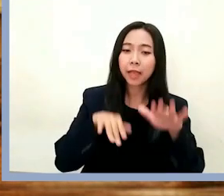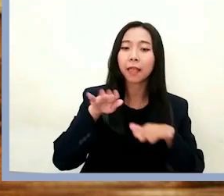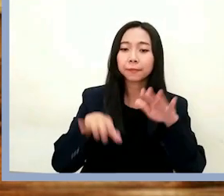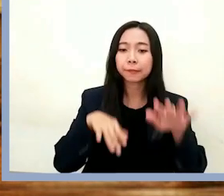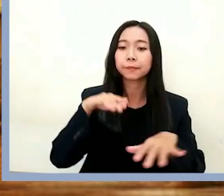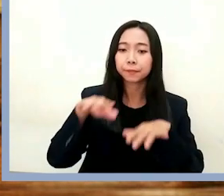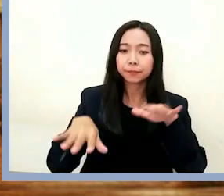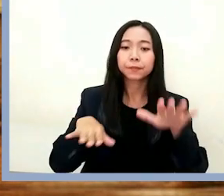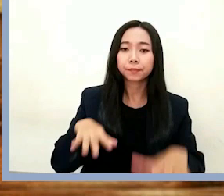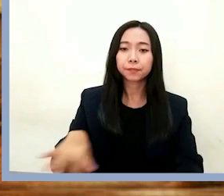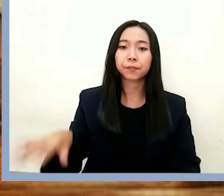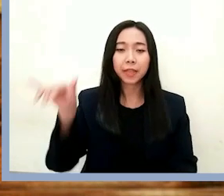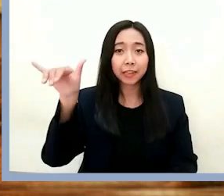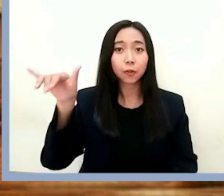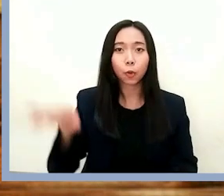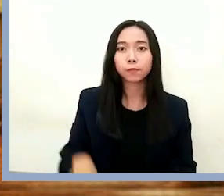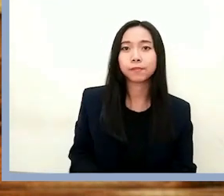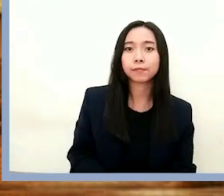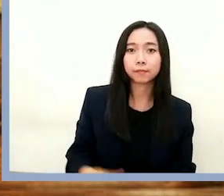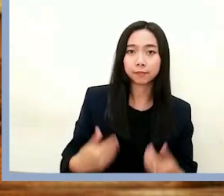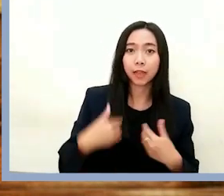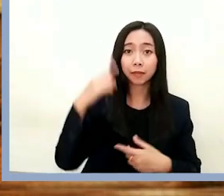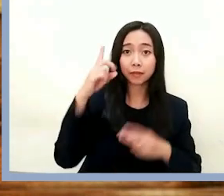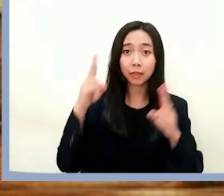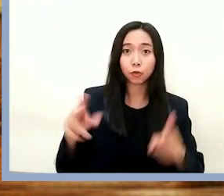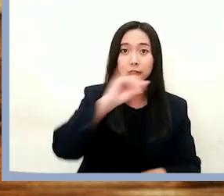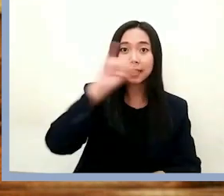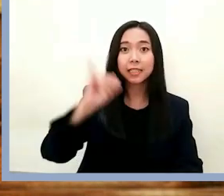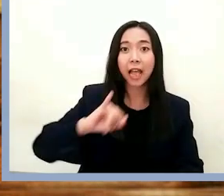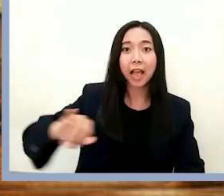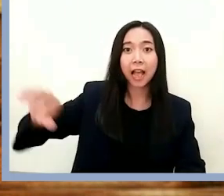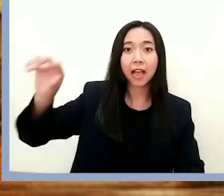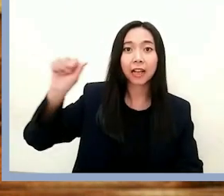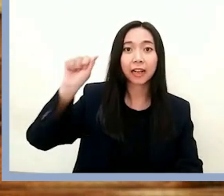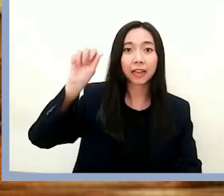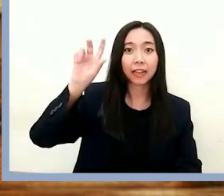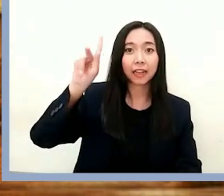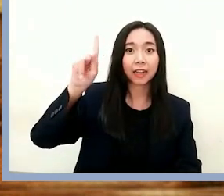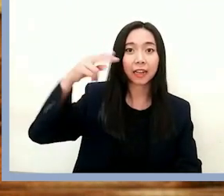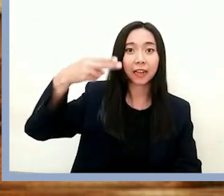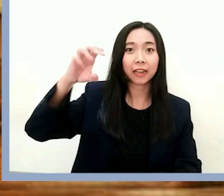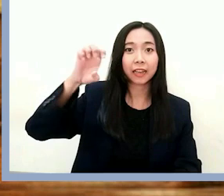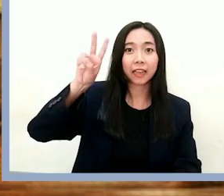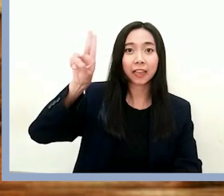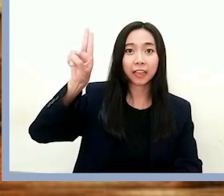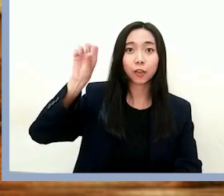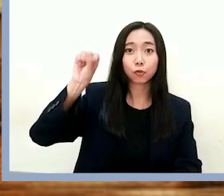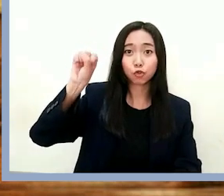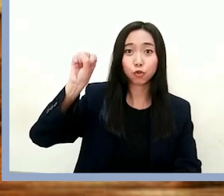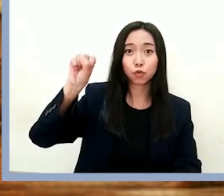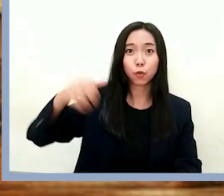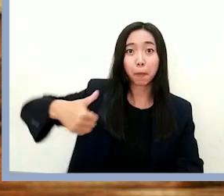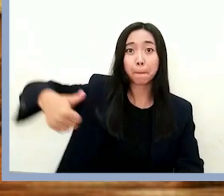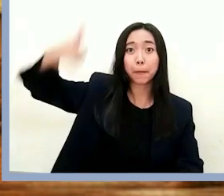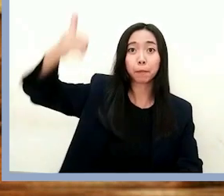itu di situ ada seorang bernama Zakheus kepala pemungut cukai dan Ia seorang